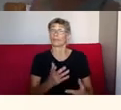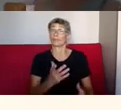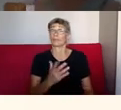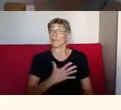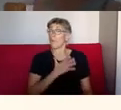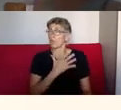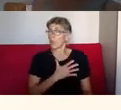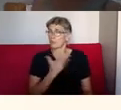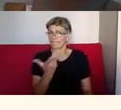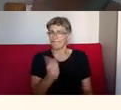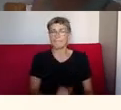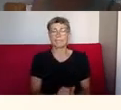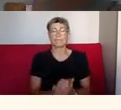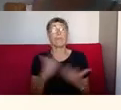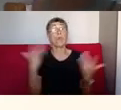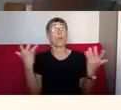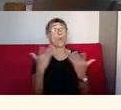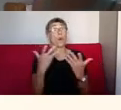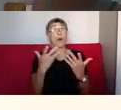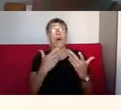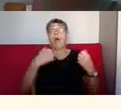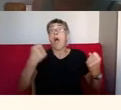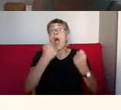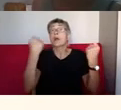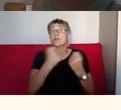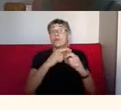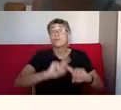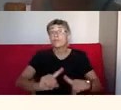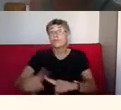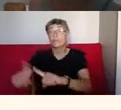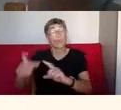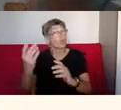à la fois le fait que, quelles que soient les actions qu'on met en place, il y a une participation